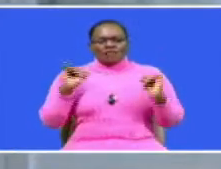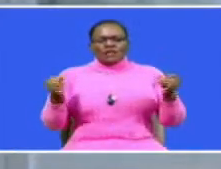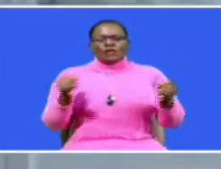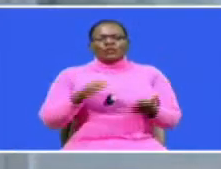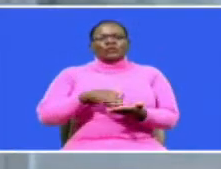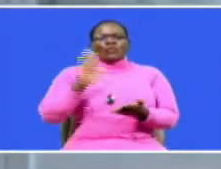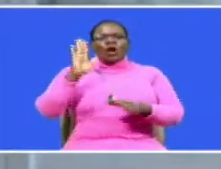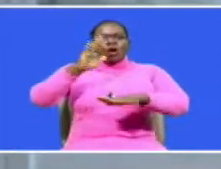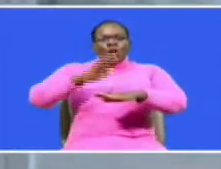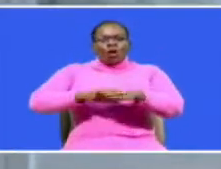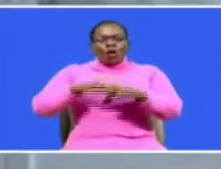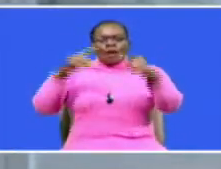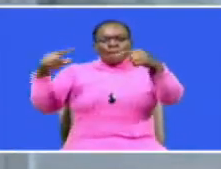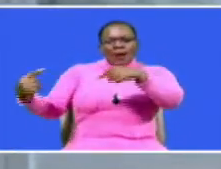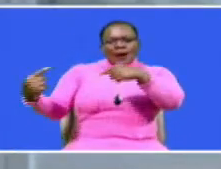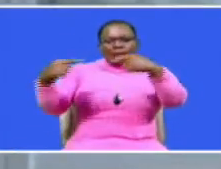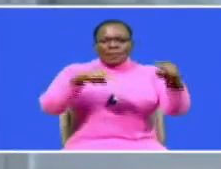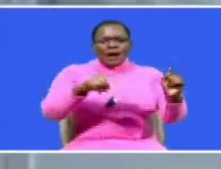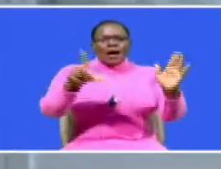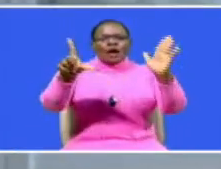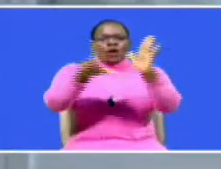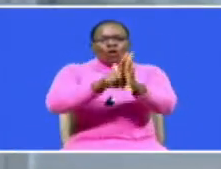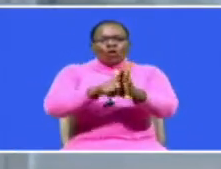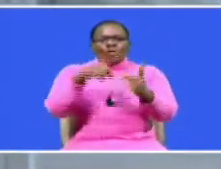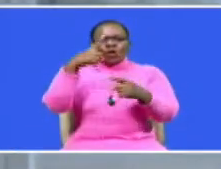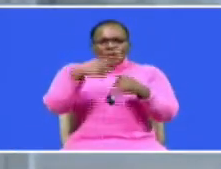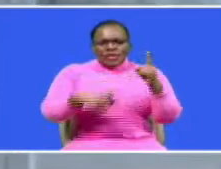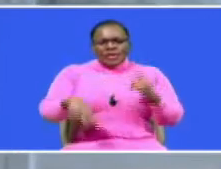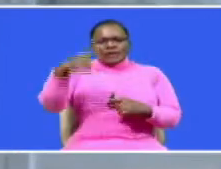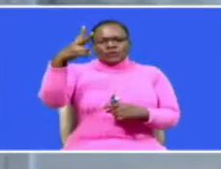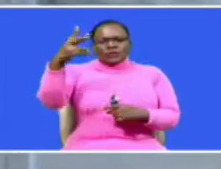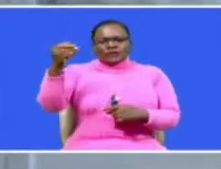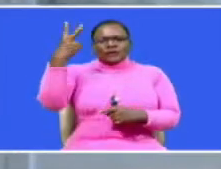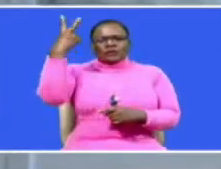zaidi kuhusu vuta ni kuvute hiyo ya sheria ya mwaka